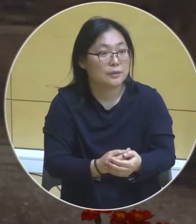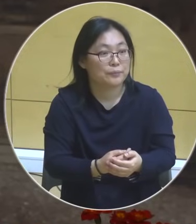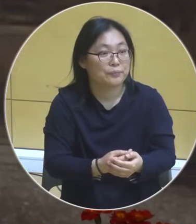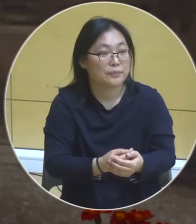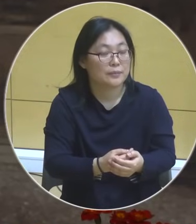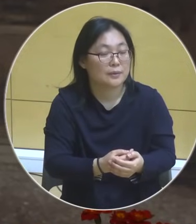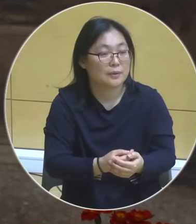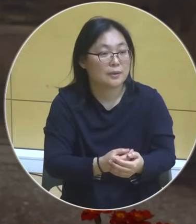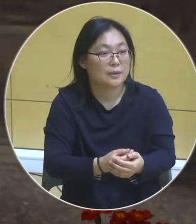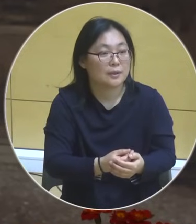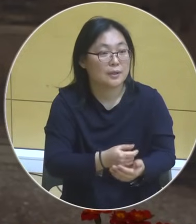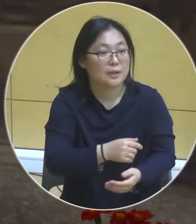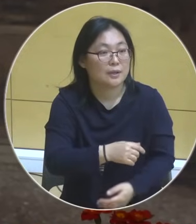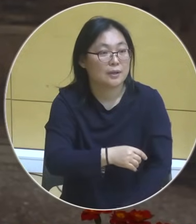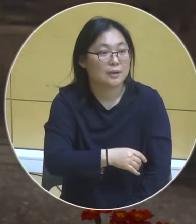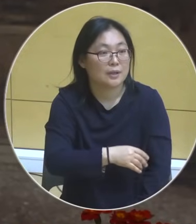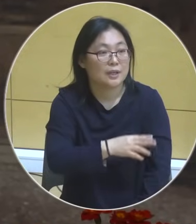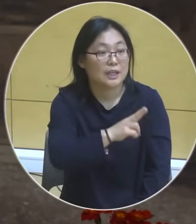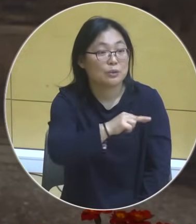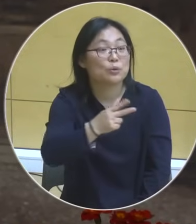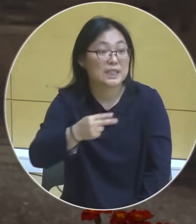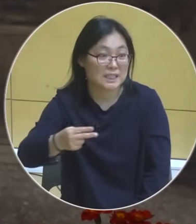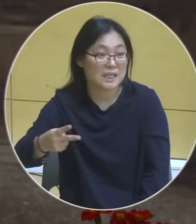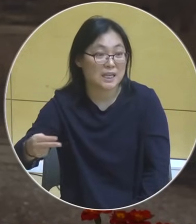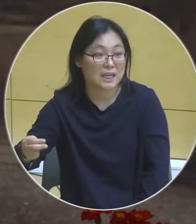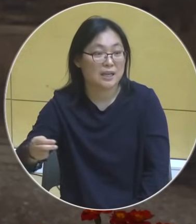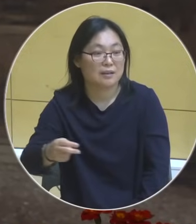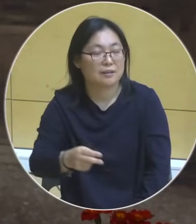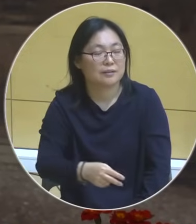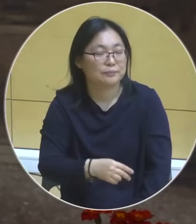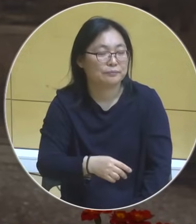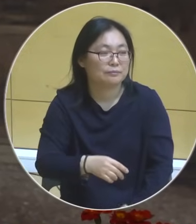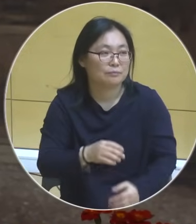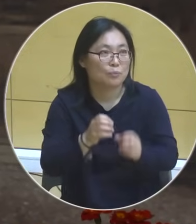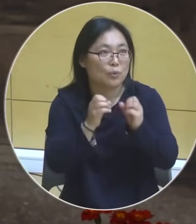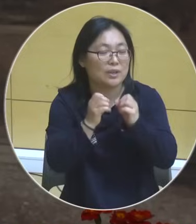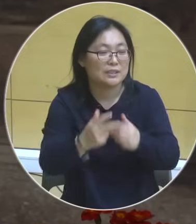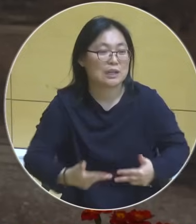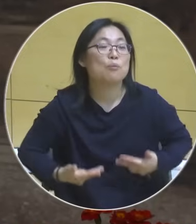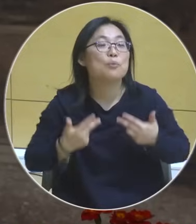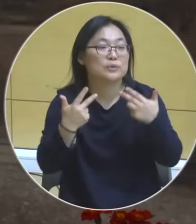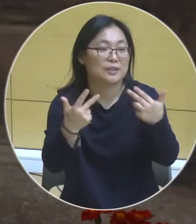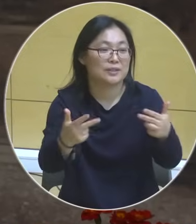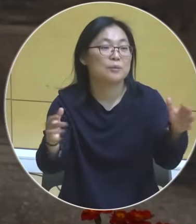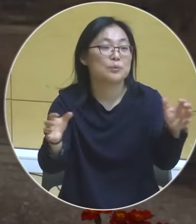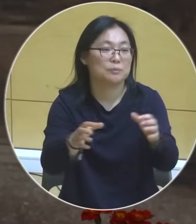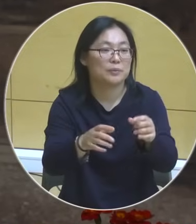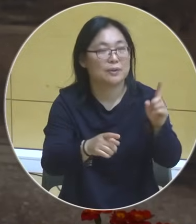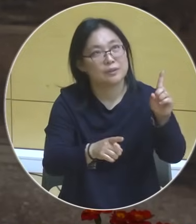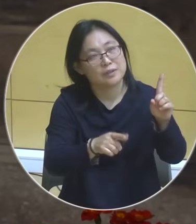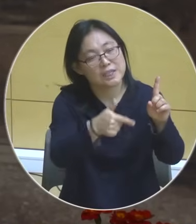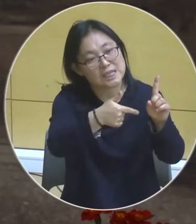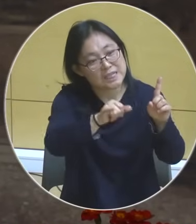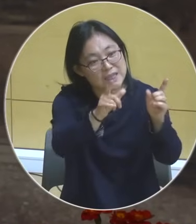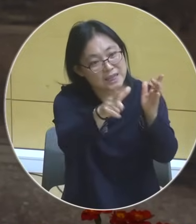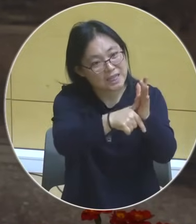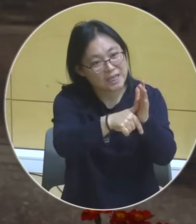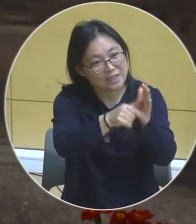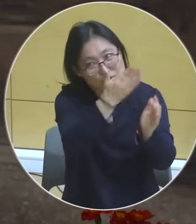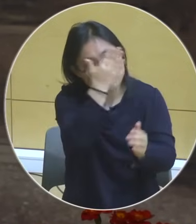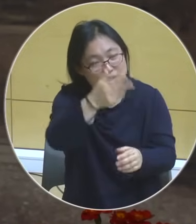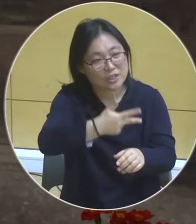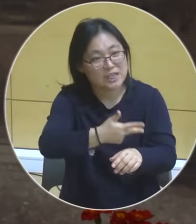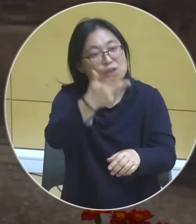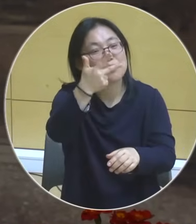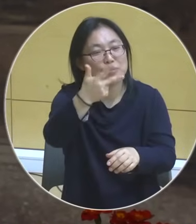발리 비전센터에 자원봉사자를 모집합니다. 단기 선교사죠. 우리 첫 기회에 1기 우리 청년 7명이 갔는데